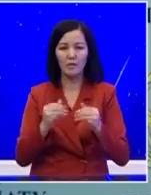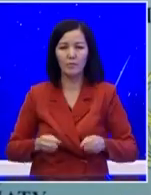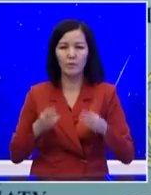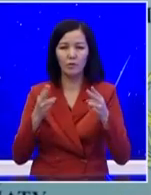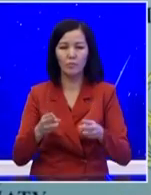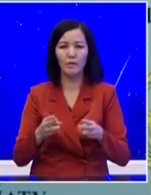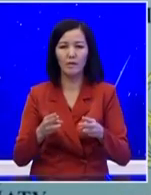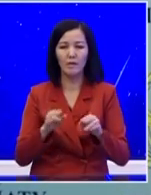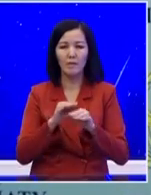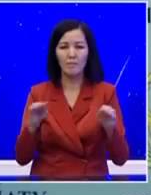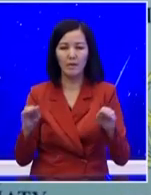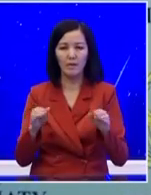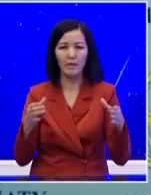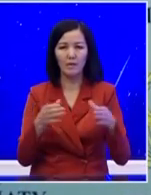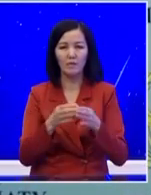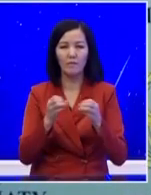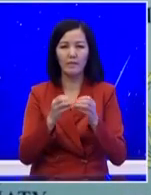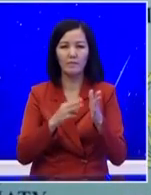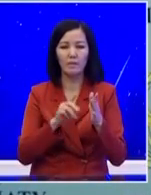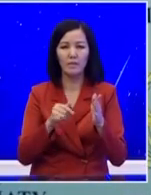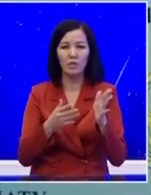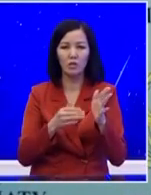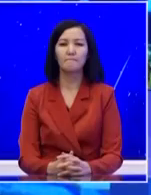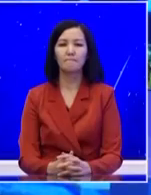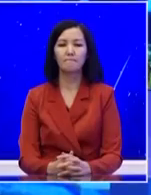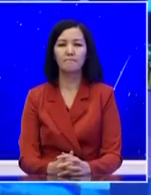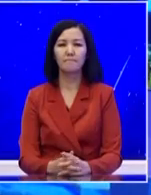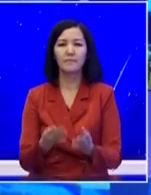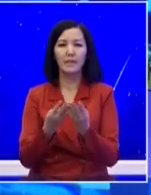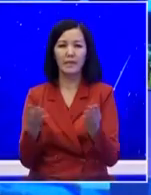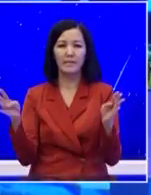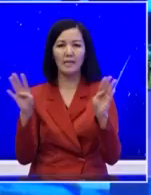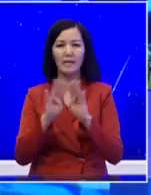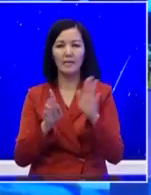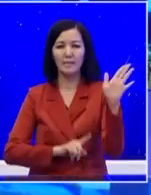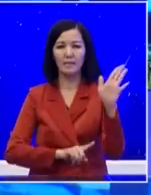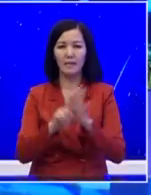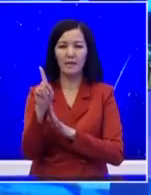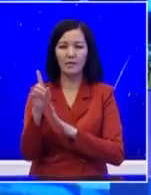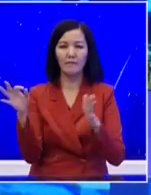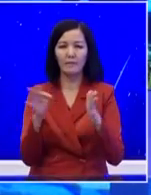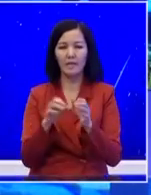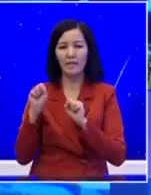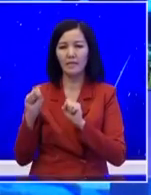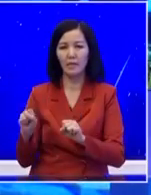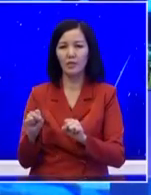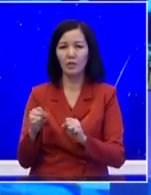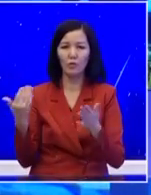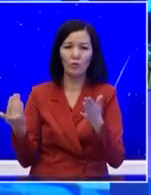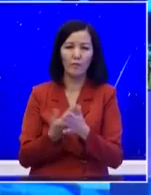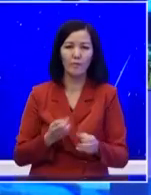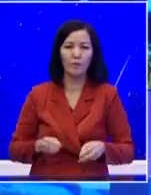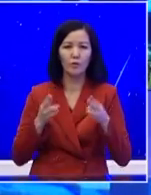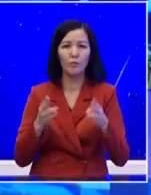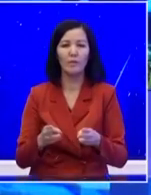преступлений по этой категории на 18,6%. Изоляция, введенная в целях защиты, породила новые риски.